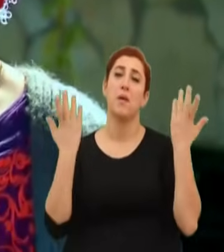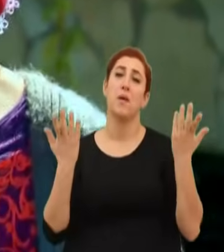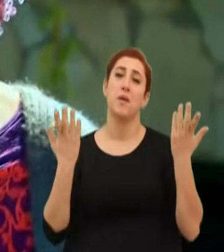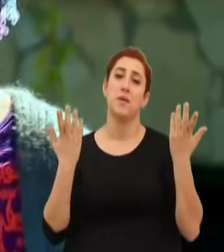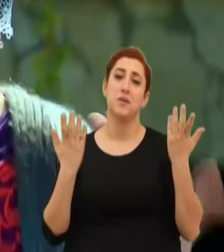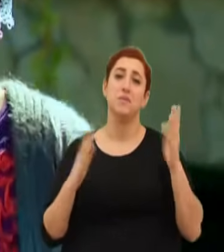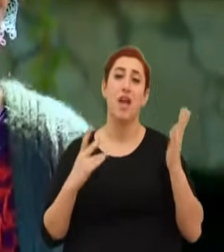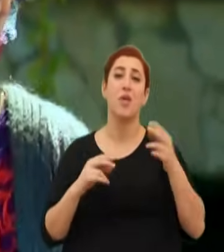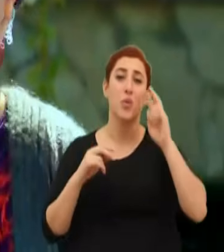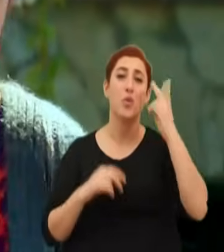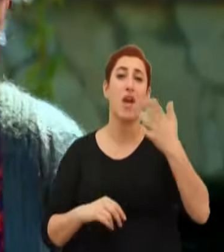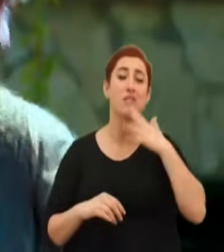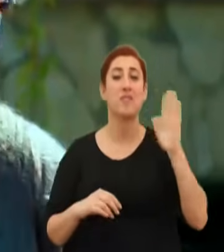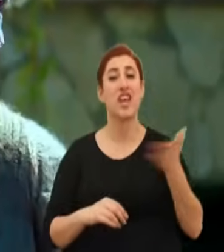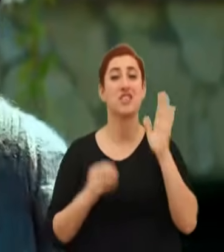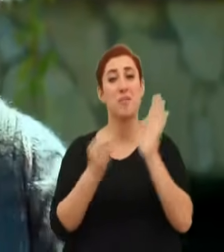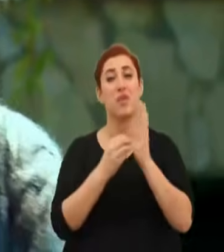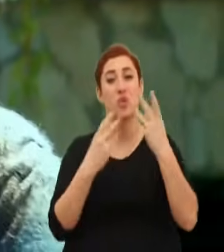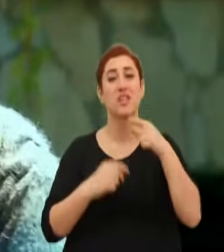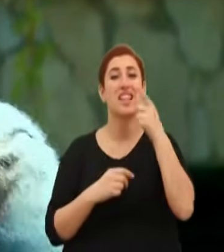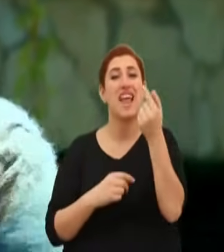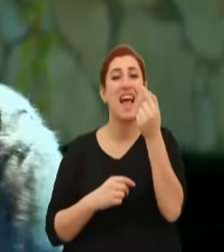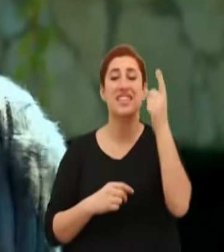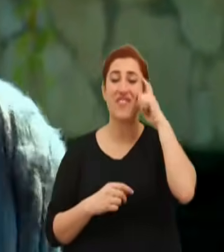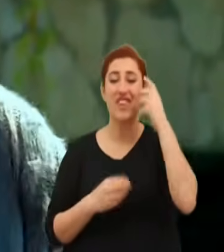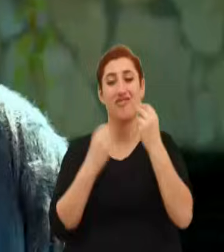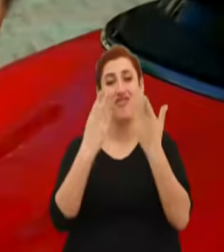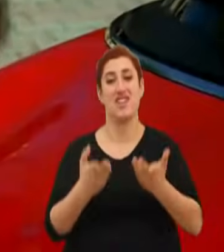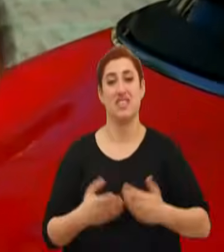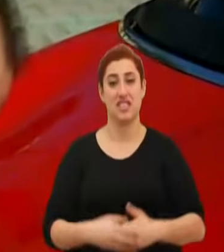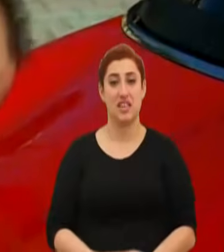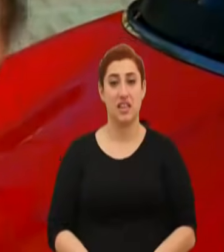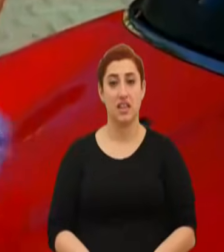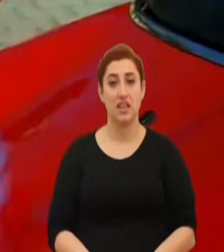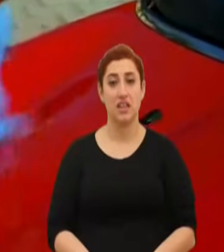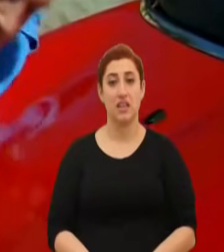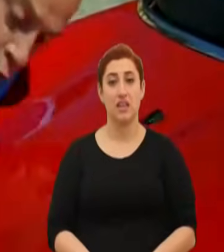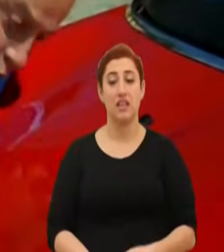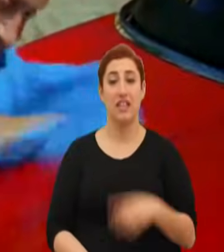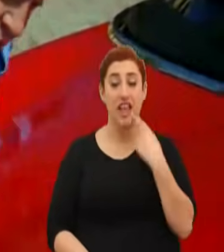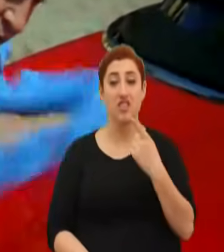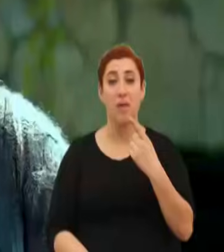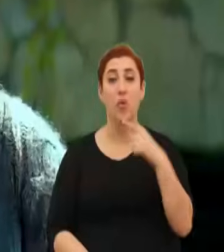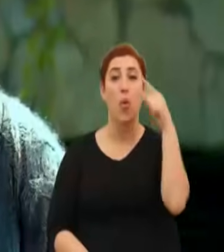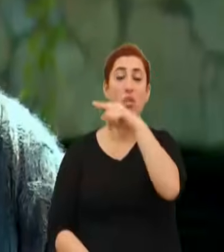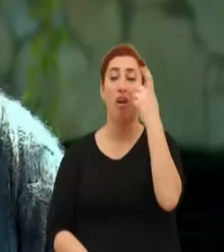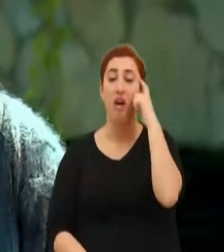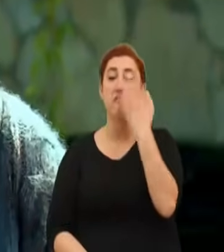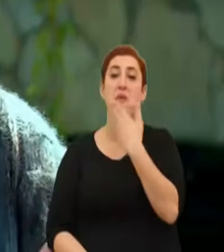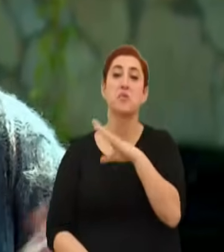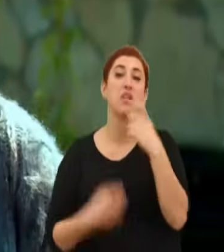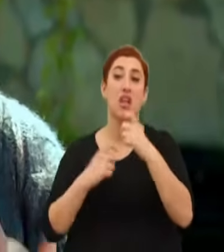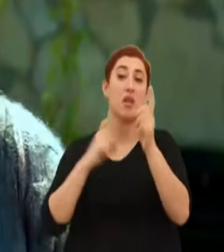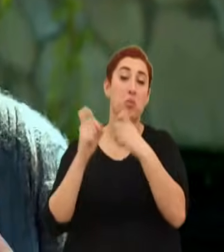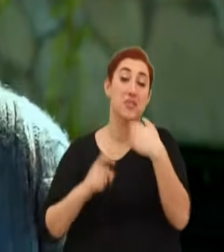Allah'ım. Yani Riya Hanım keşke bahşiş olarak sana azıcık akıl fikir verseydi. Yiyeceğim de zaten o da bunu